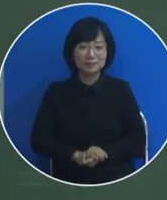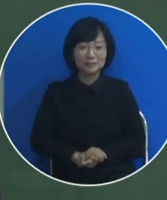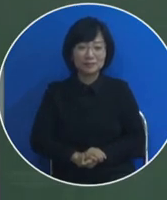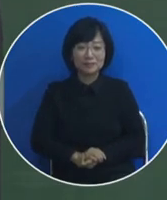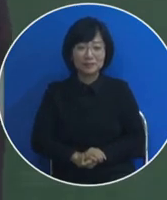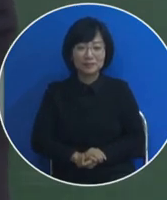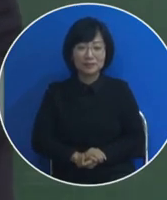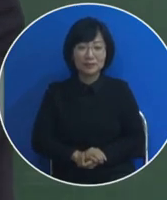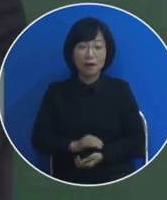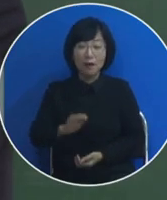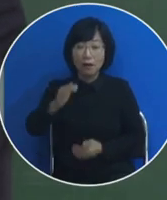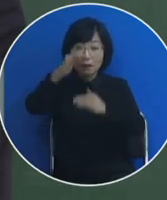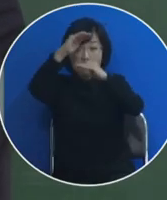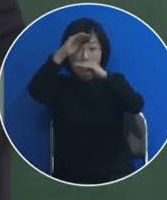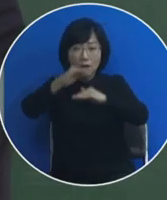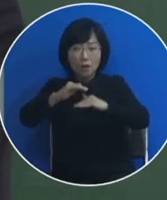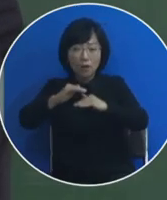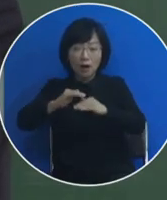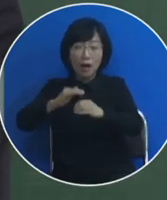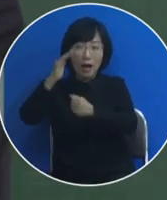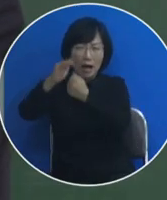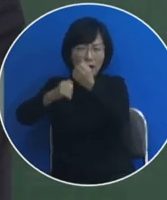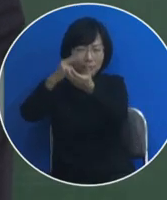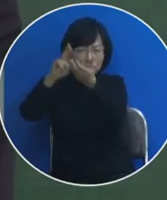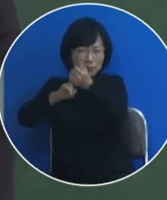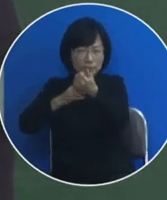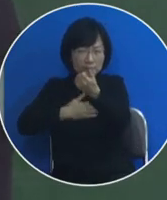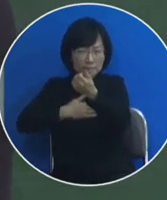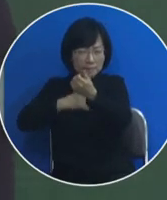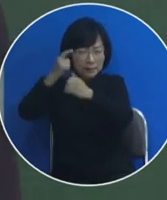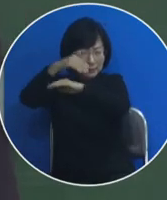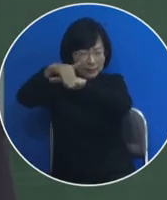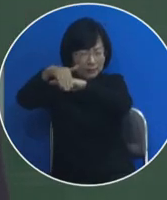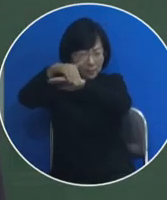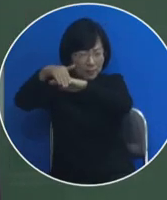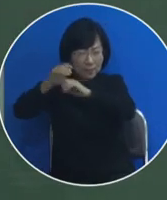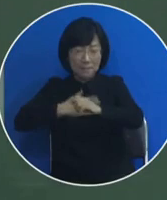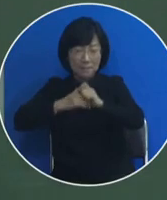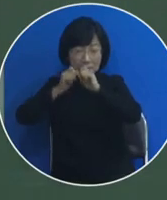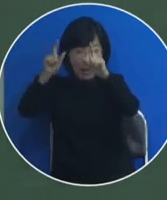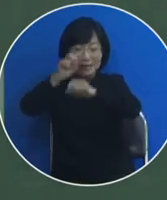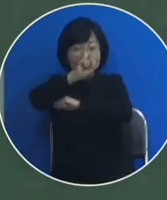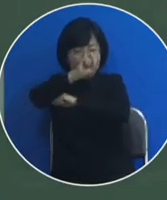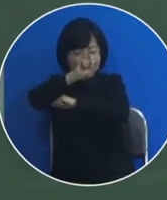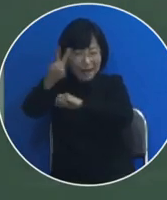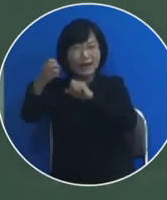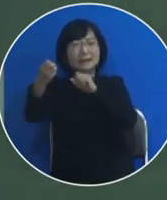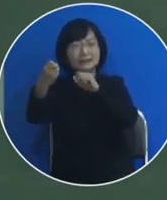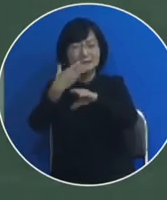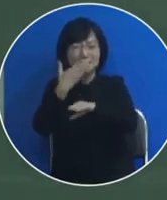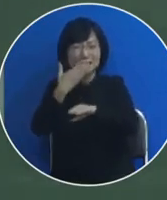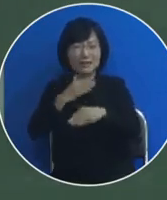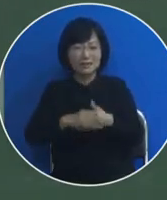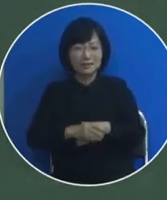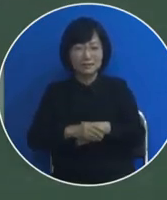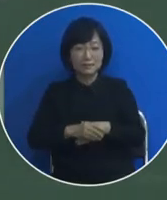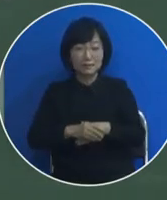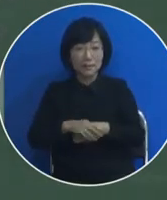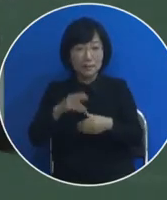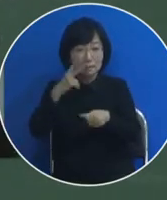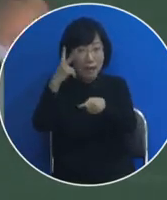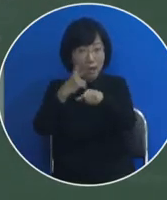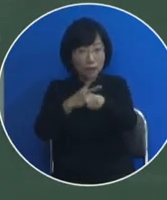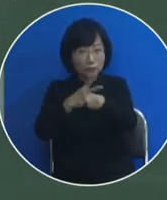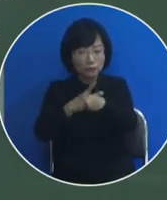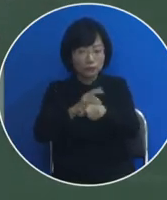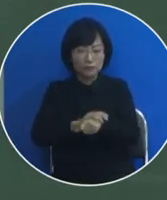우리가 응답받는 방법이니까요. This is the method by which we can deeply receive answers. 어떻게 바울이 응답받느냐? 어떤 어려움이 와도 하나님이 이루어